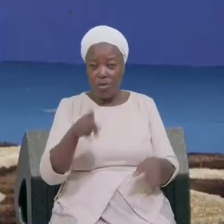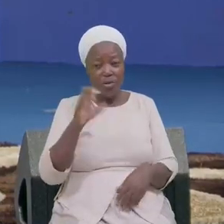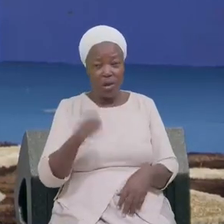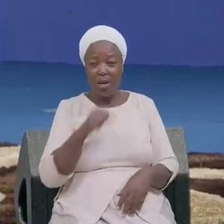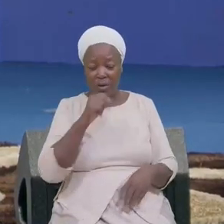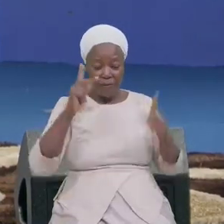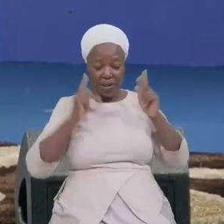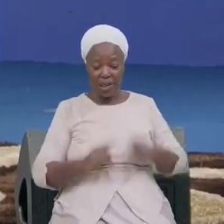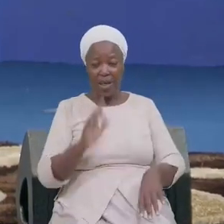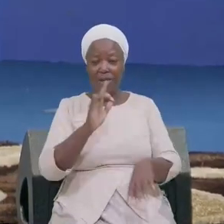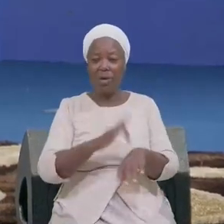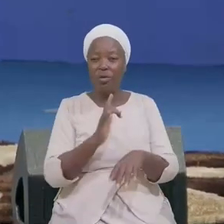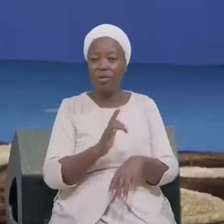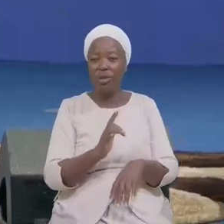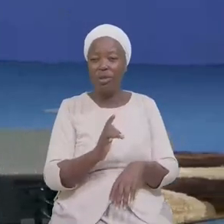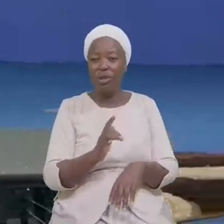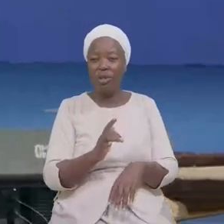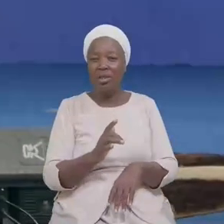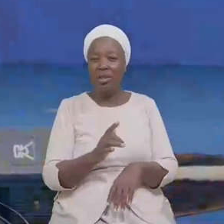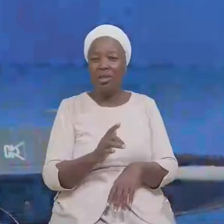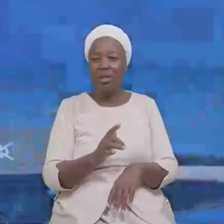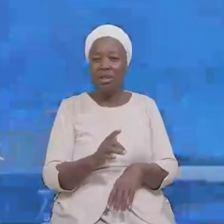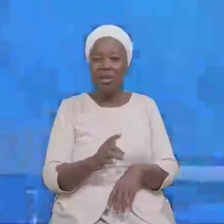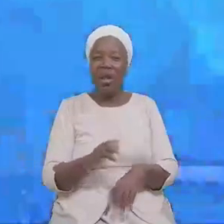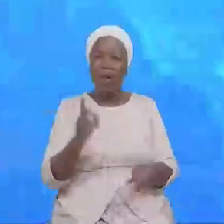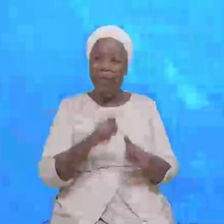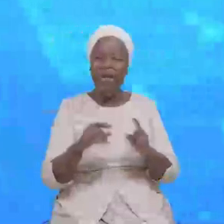ça physiquement, c'est basé sur la foi.